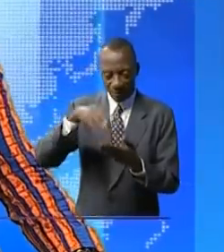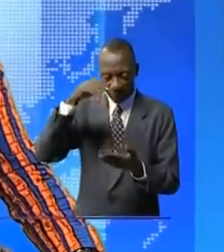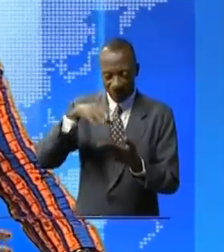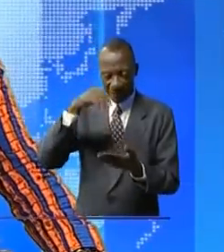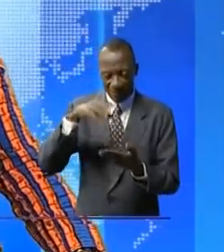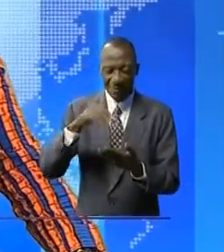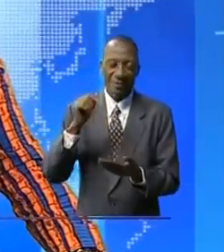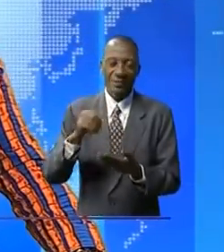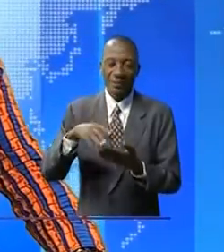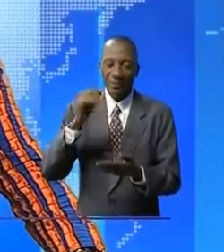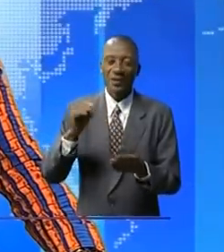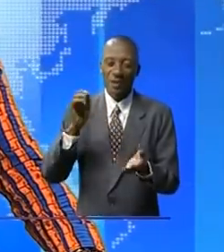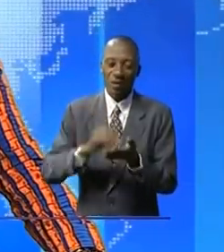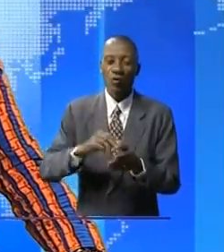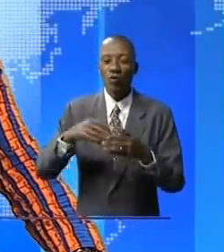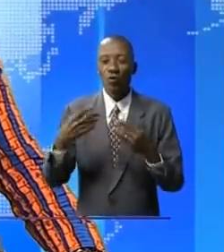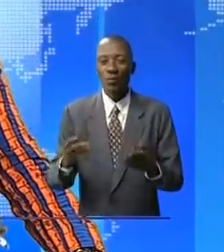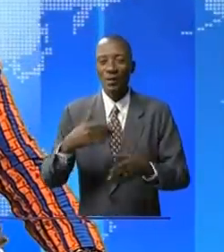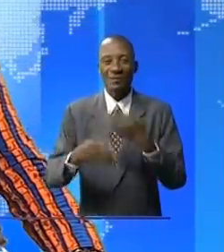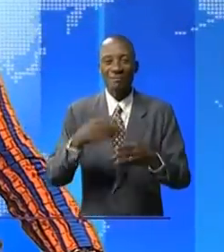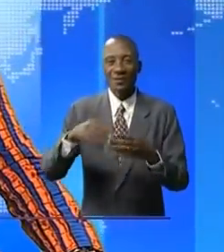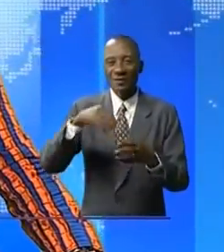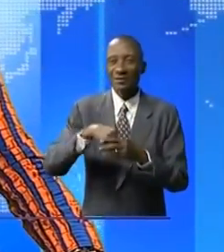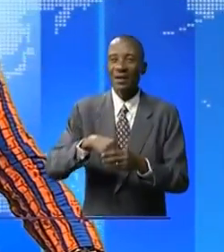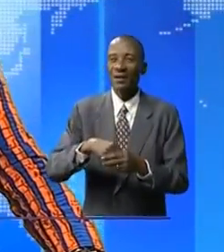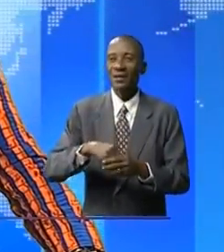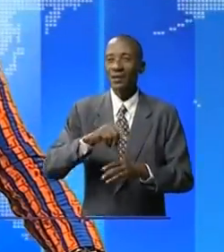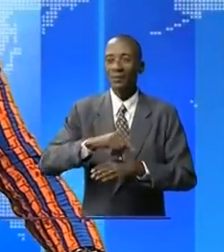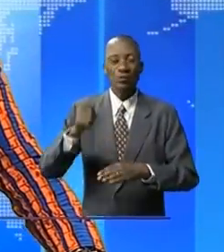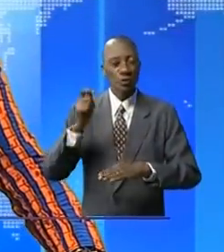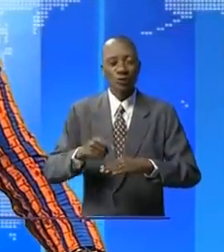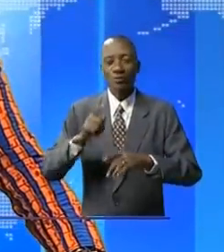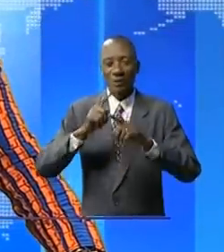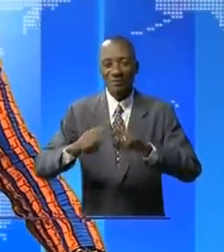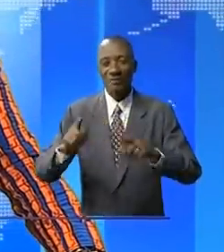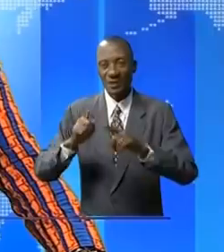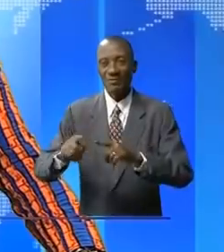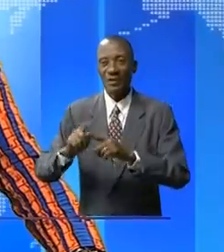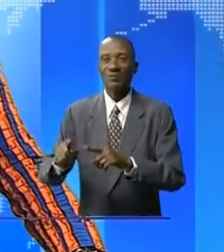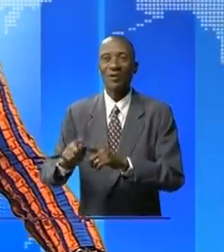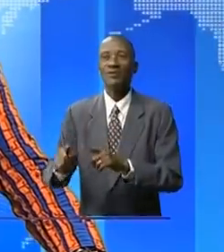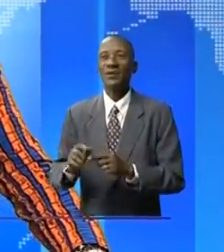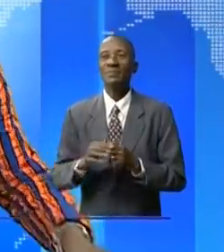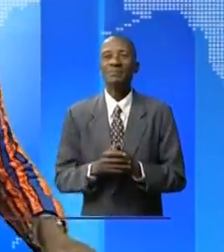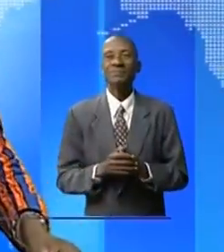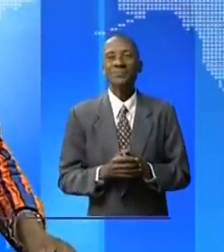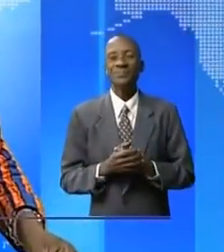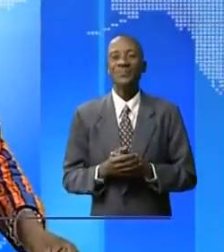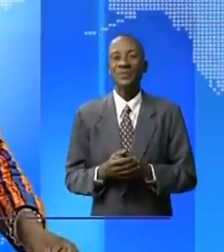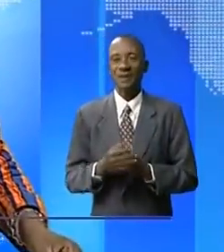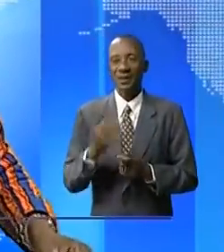surtout avec les élections qui vont se tenir en 2023. Et ils le remercient aussi pour le choix des fils du